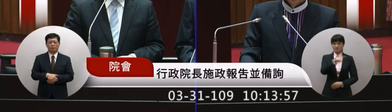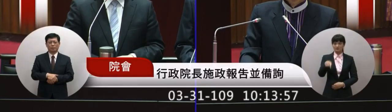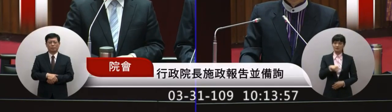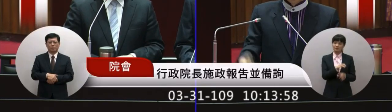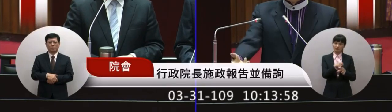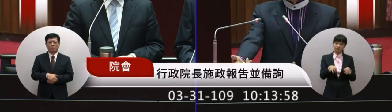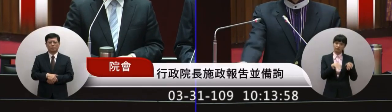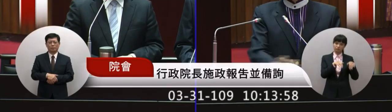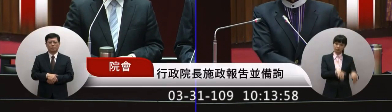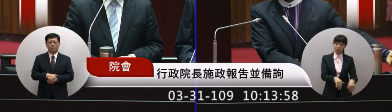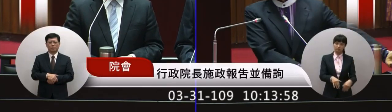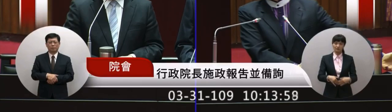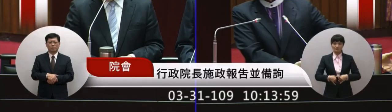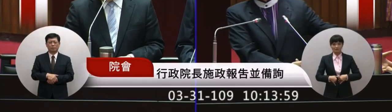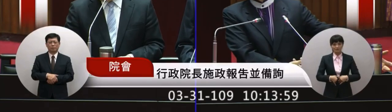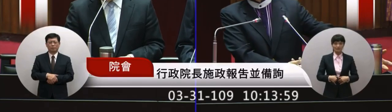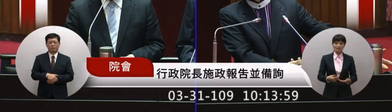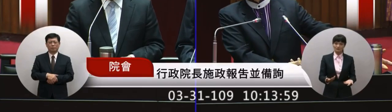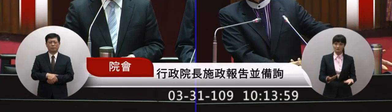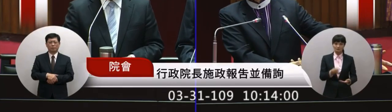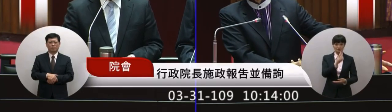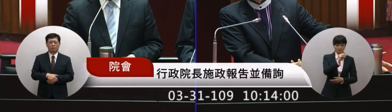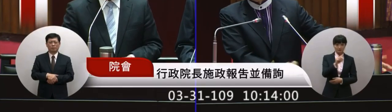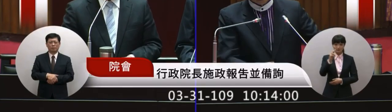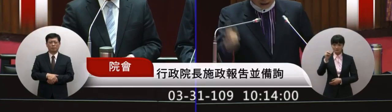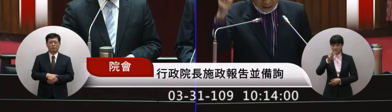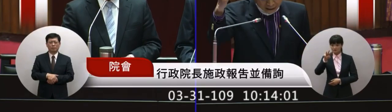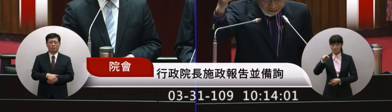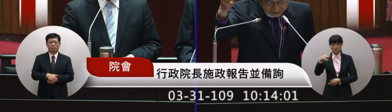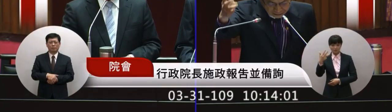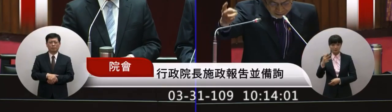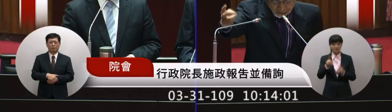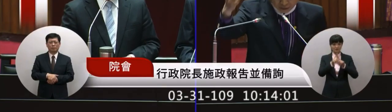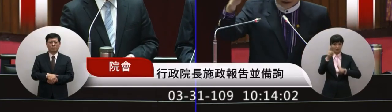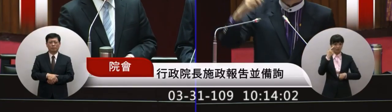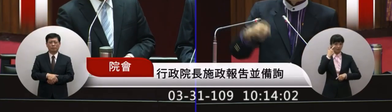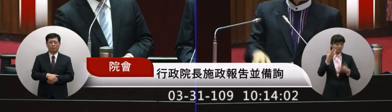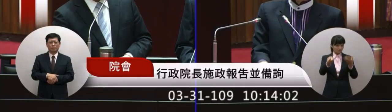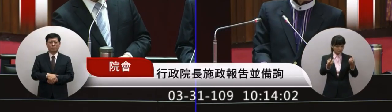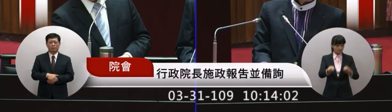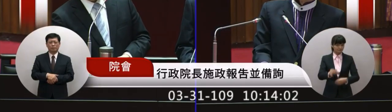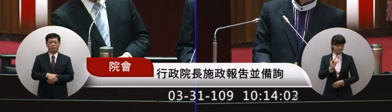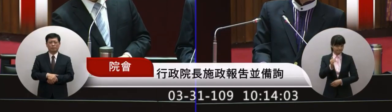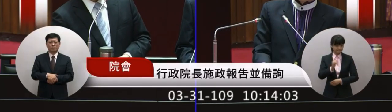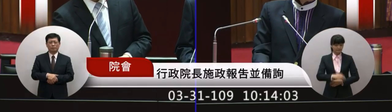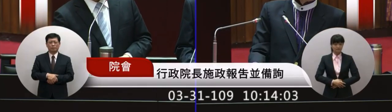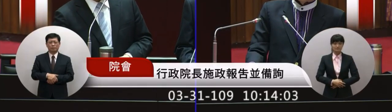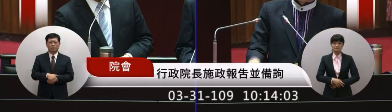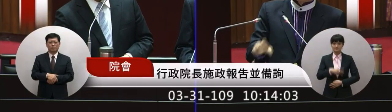啊！啊，你20000，你才个23800差哩代，哈！来，另外一个问题